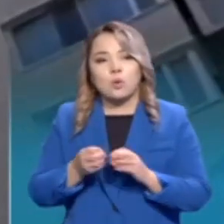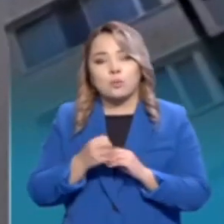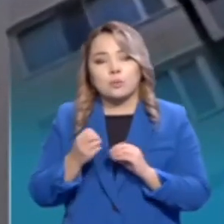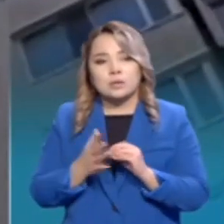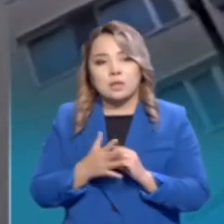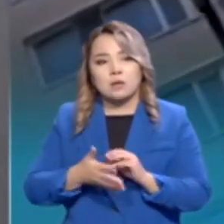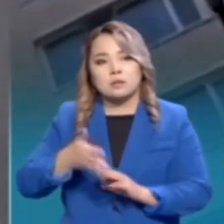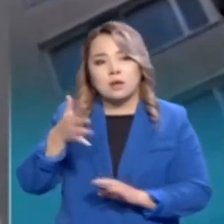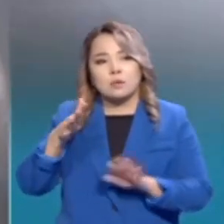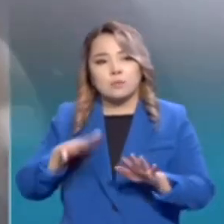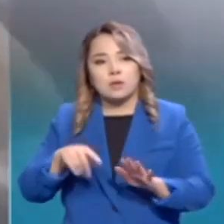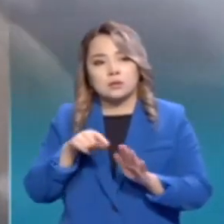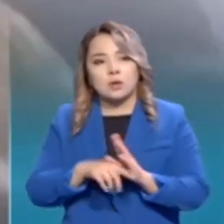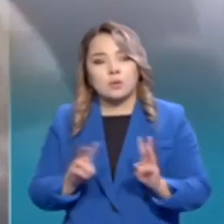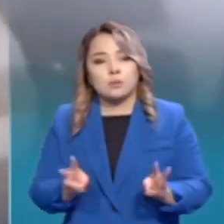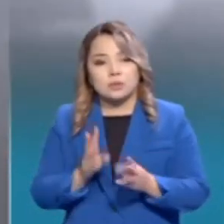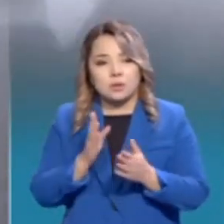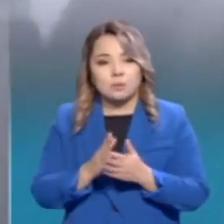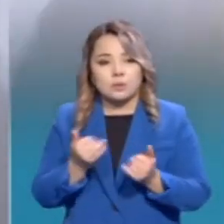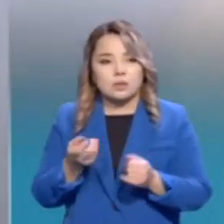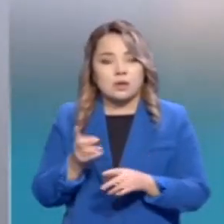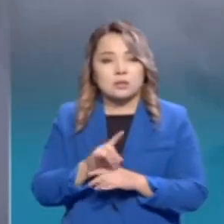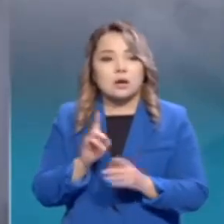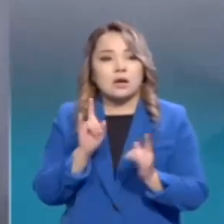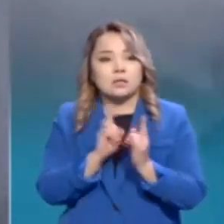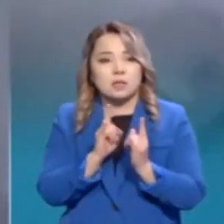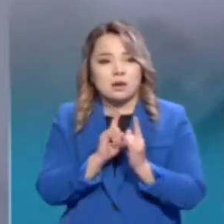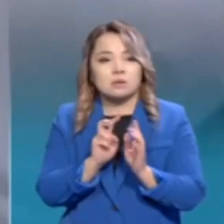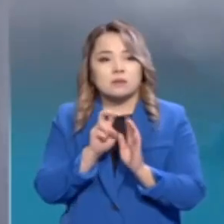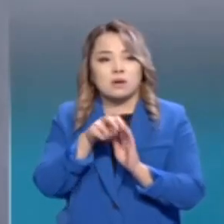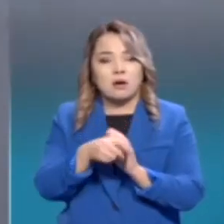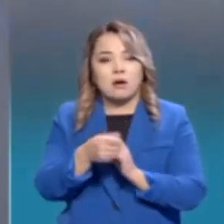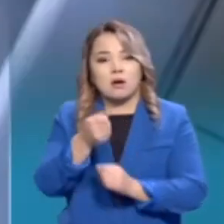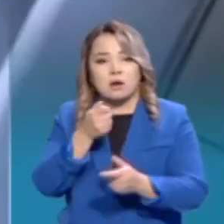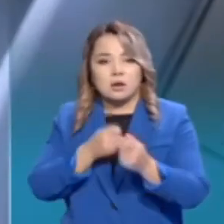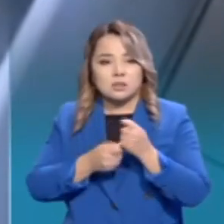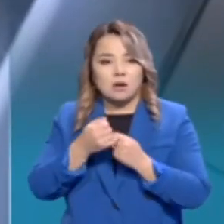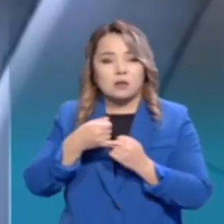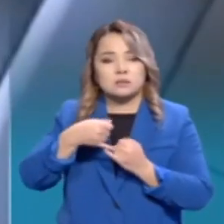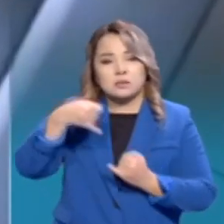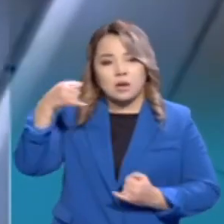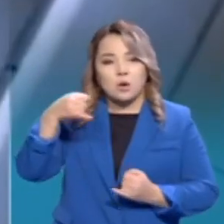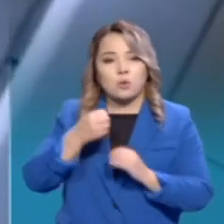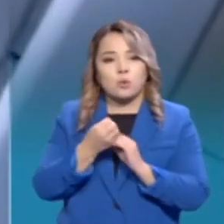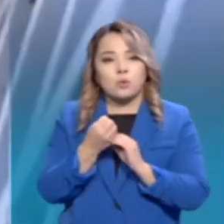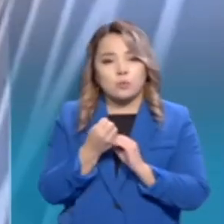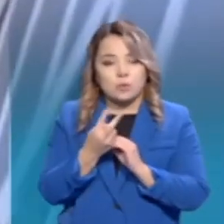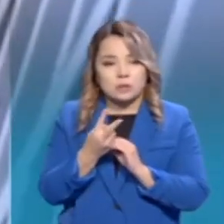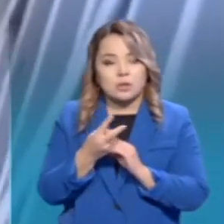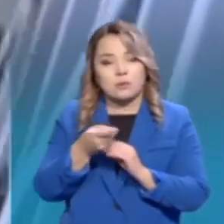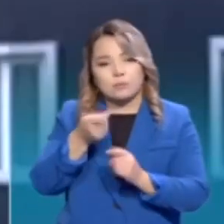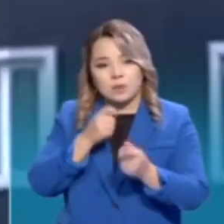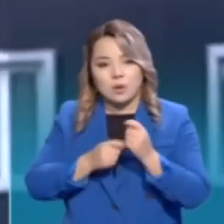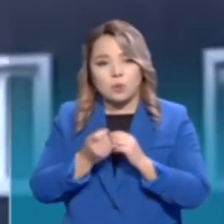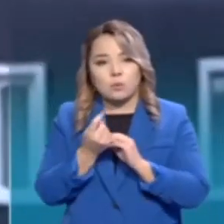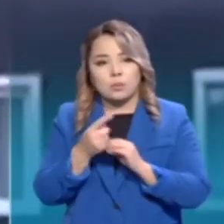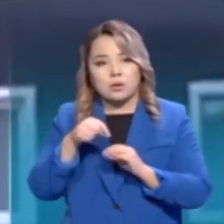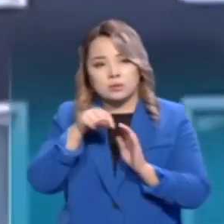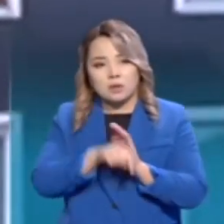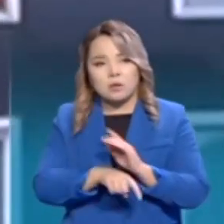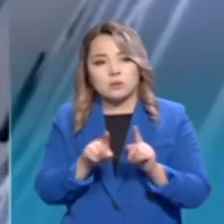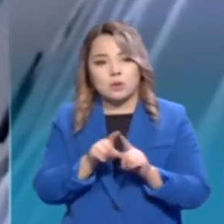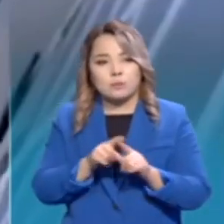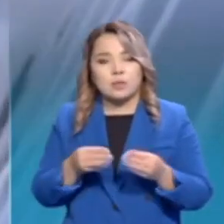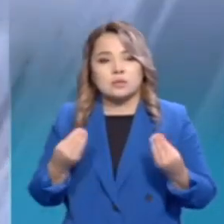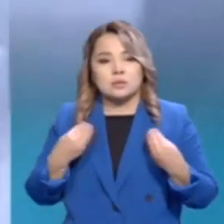қабатты үйде шыққан. Асқар пәтерге терезе арқылы кіру үшін арқанмен 12-ші қабаттан 11-ші қабатқа түскен. Ішке енгенде